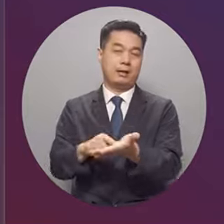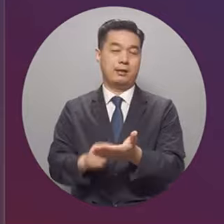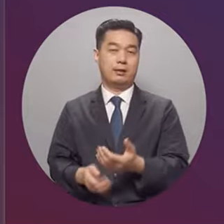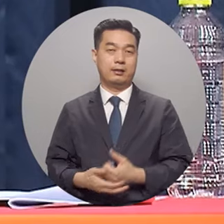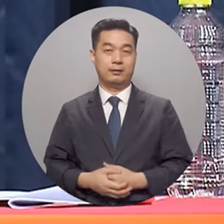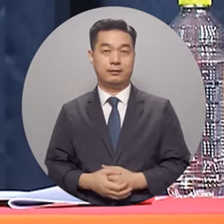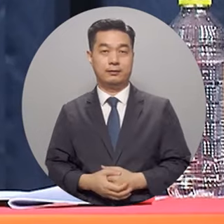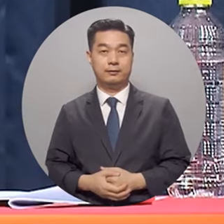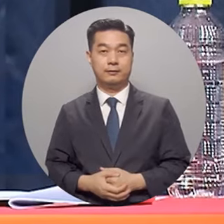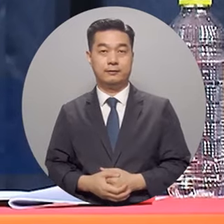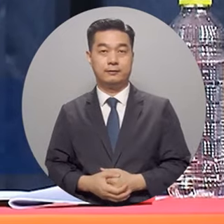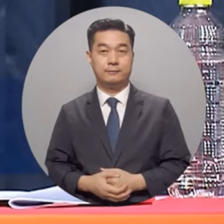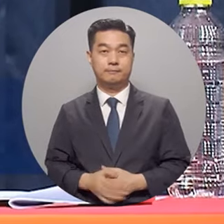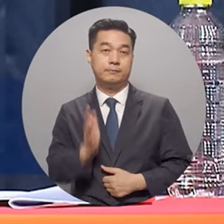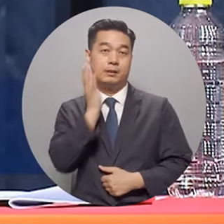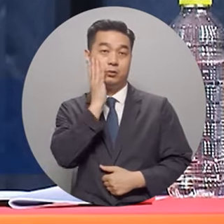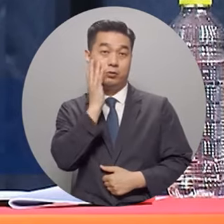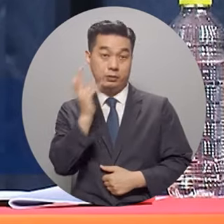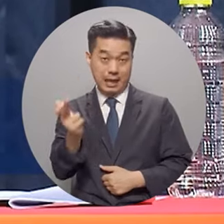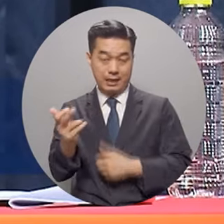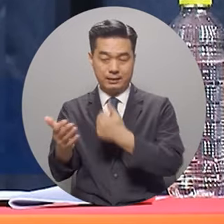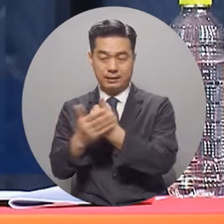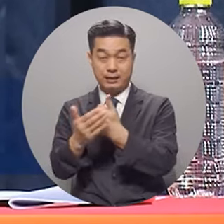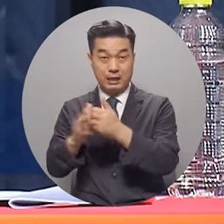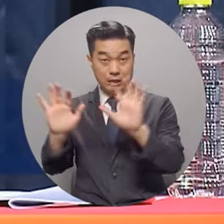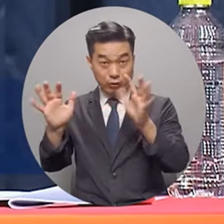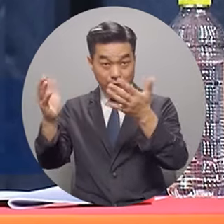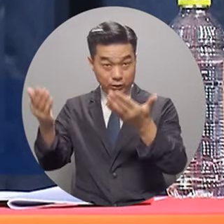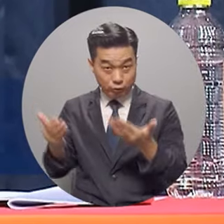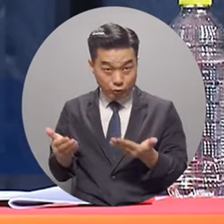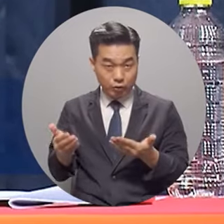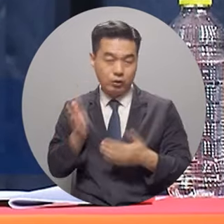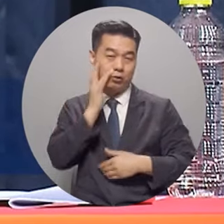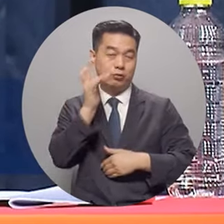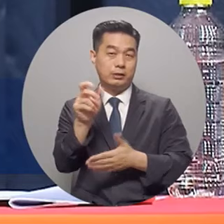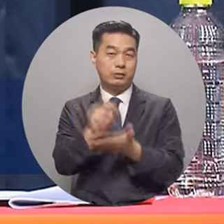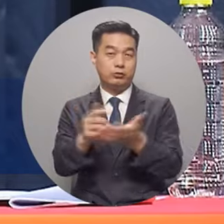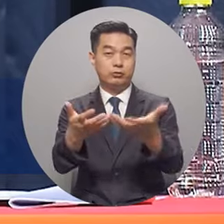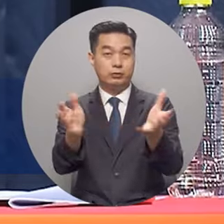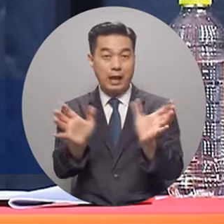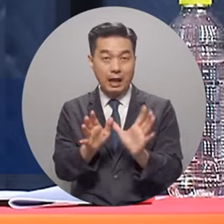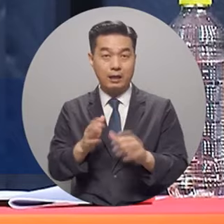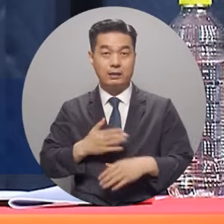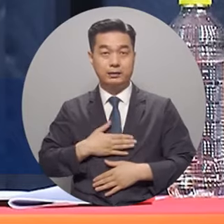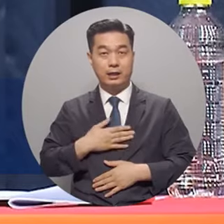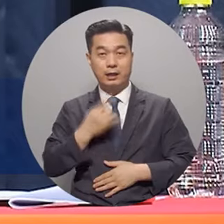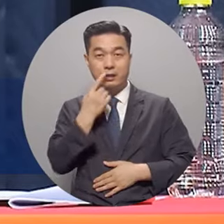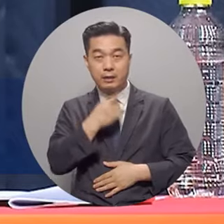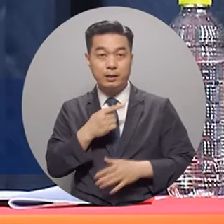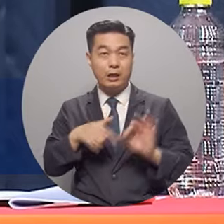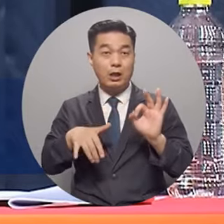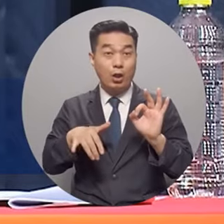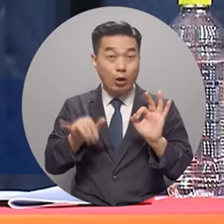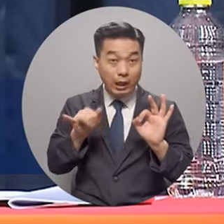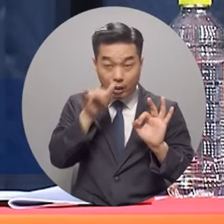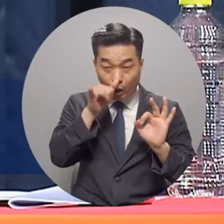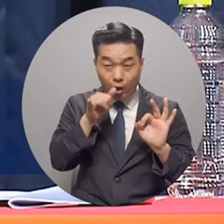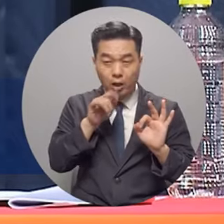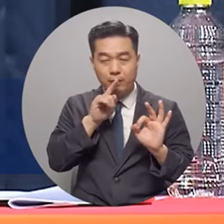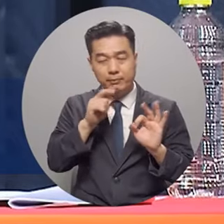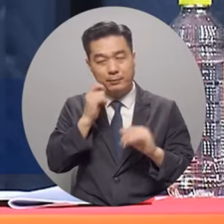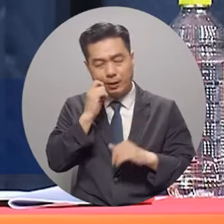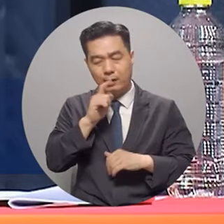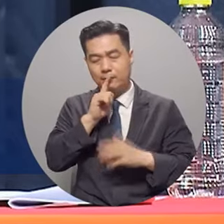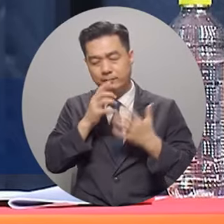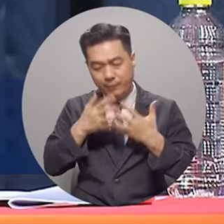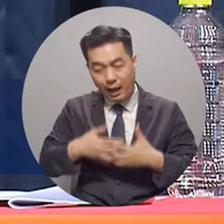비판했습니다. 울산 팬분들 또 울산 구단, 제가 입이라도 열 대라도 할 말이 없습니다. 다시